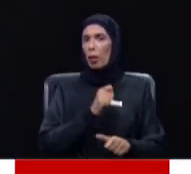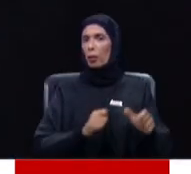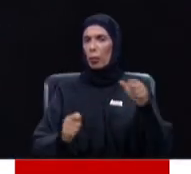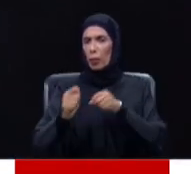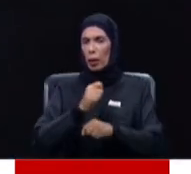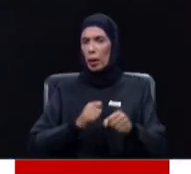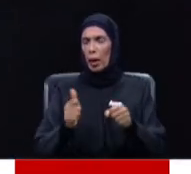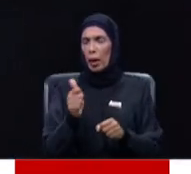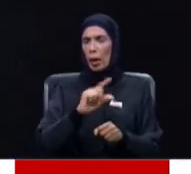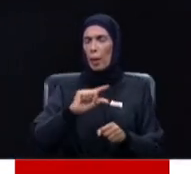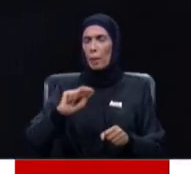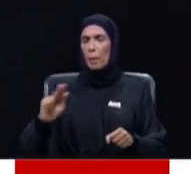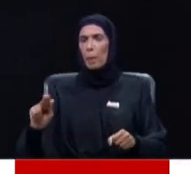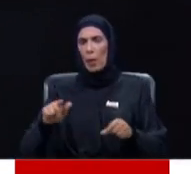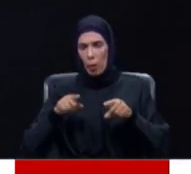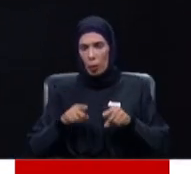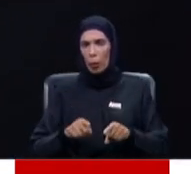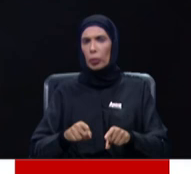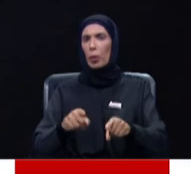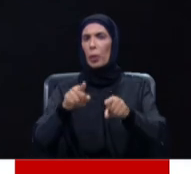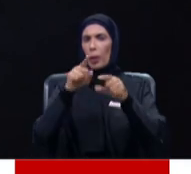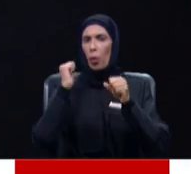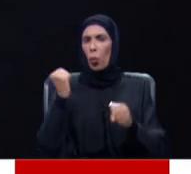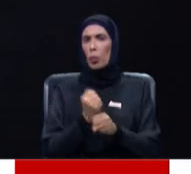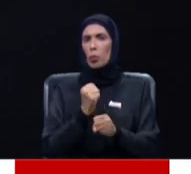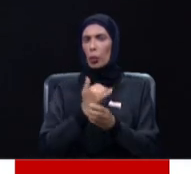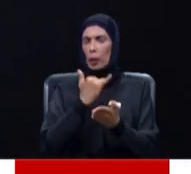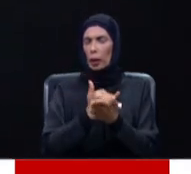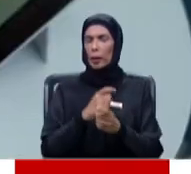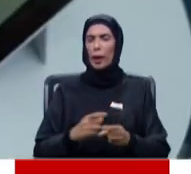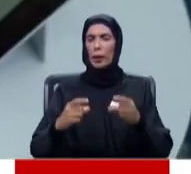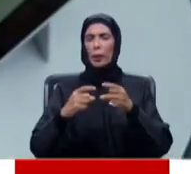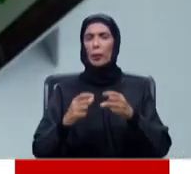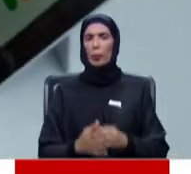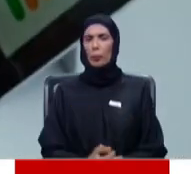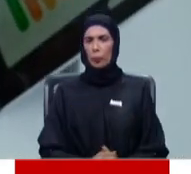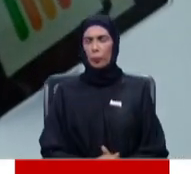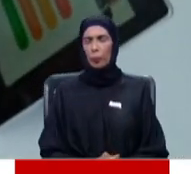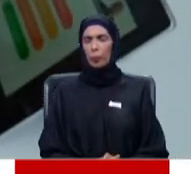للابتكار بما يتماشى مع طبيعة العمل والمسؤوليات الإدارية.